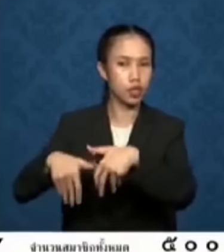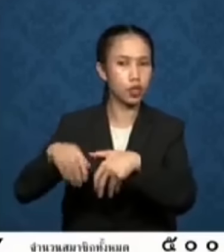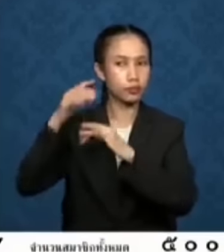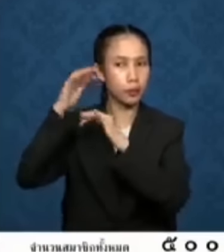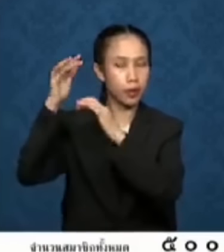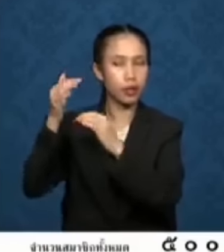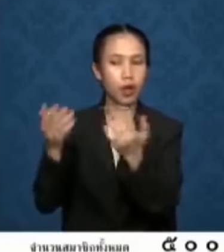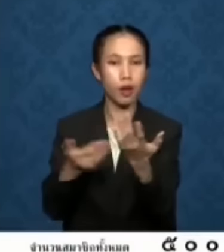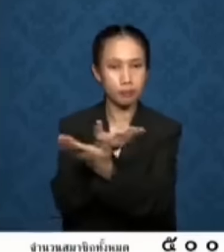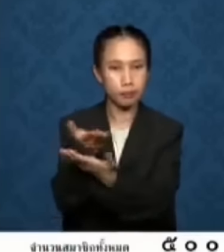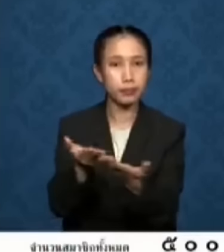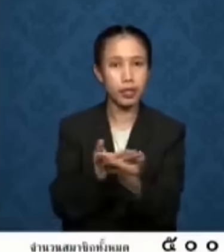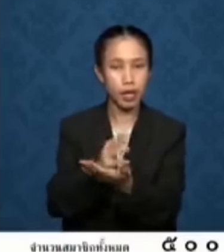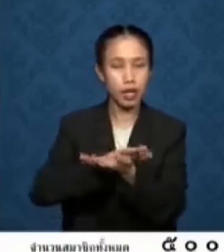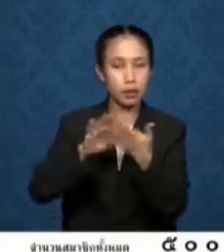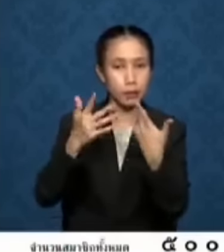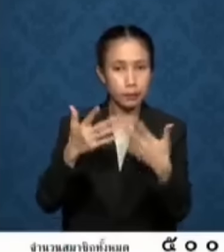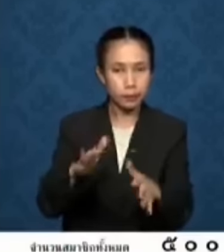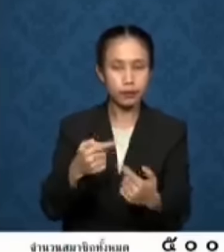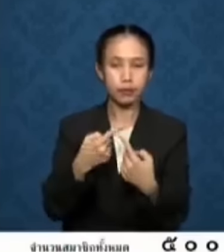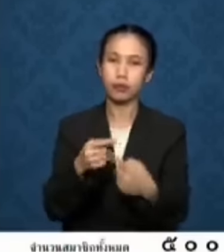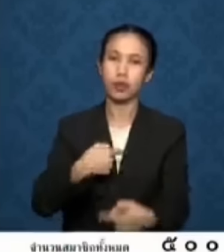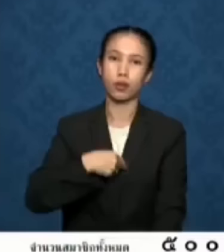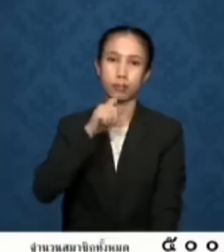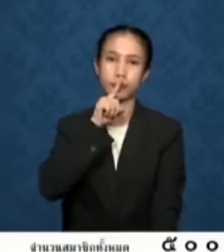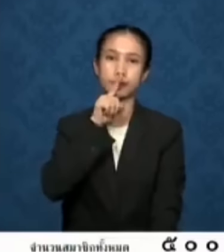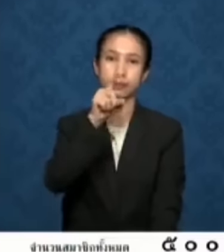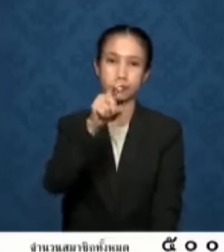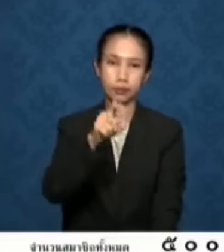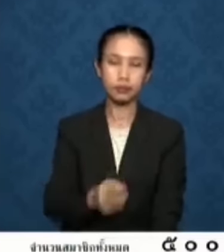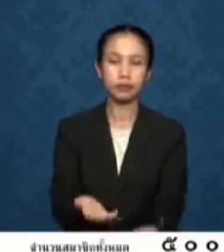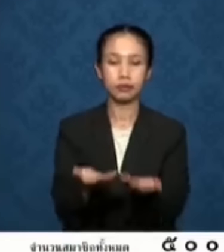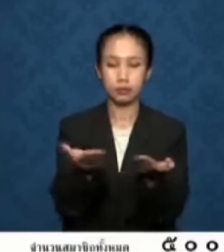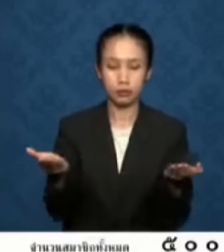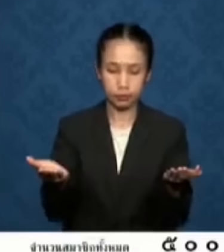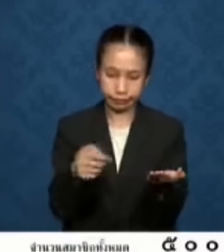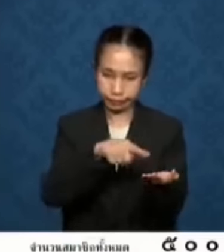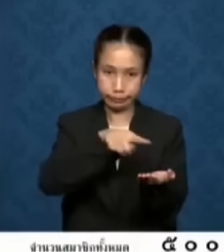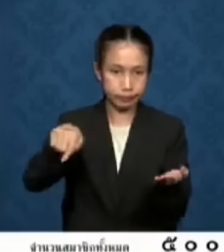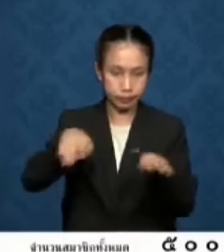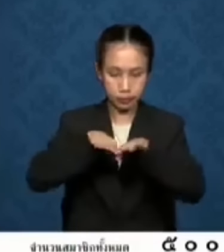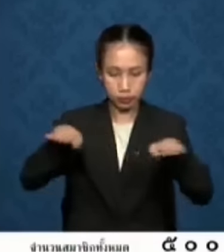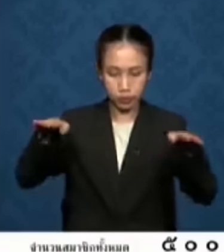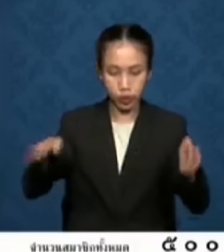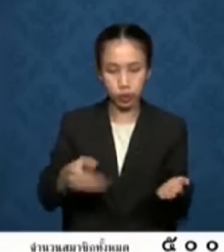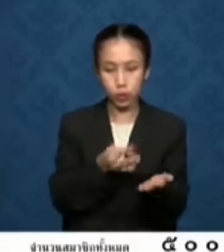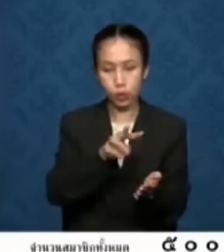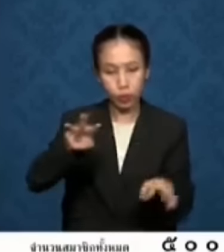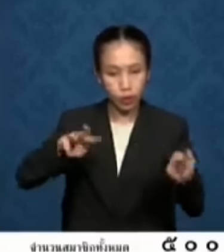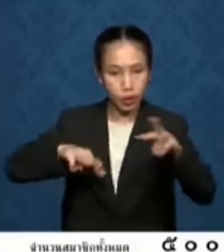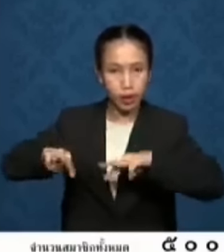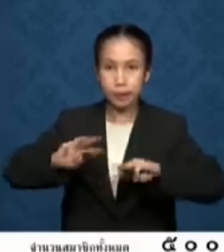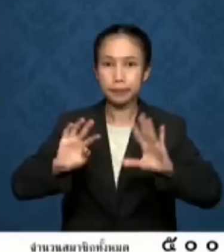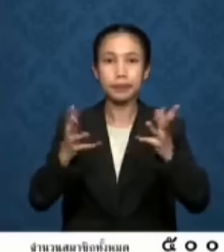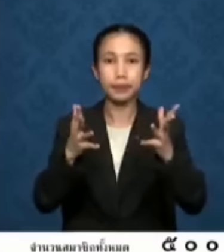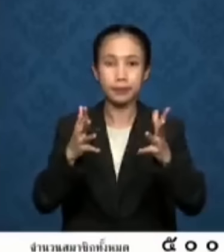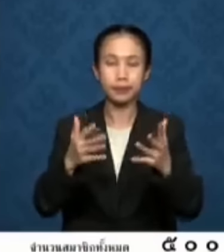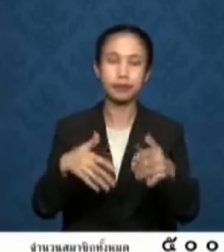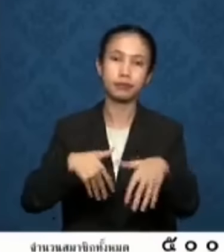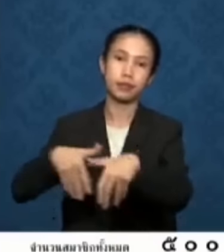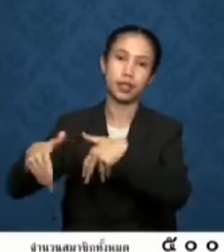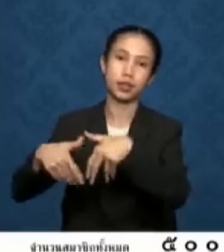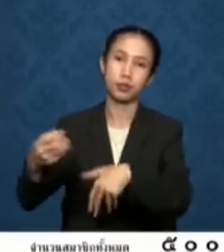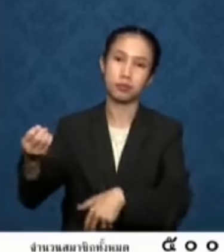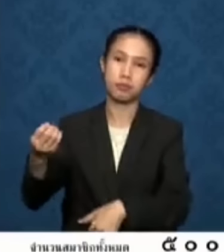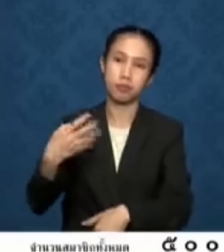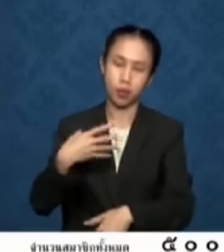าพิจารณาครับแต่ไรเบื้องต้นต้องทวงถามท่านประธานครับร่างไม่มีเลยครับบนโต๊ะหายไปหมดเลยแล้วในขณะเดียวกันประชาชนแจ้งมาว่าเ